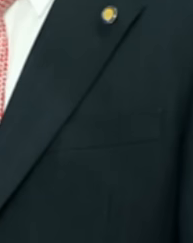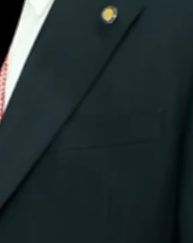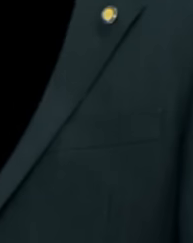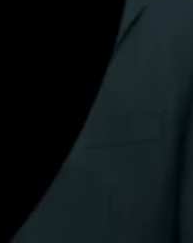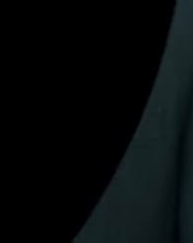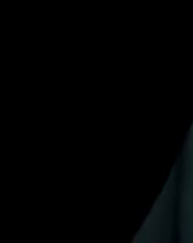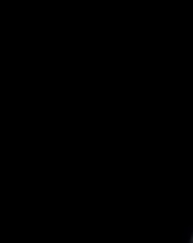아멘